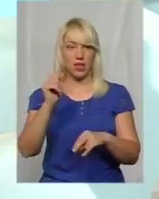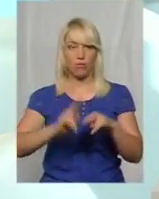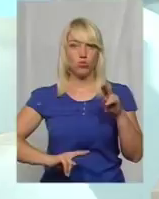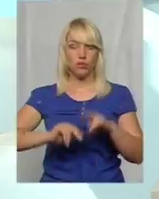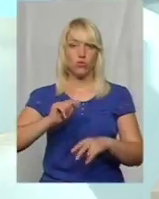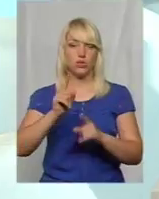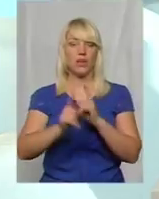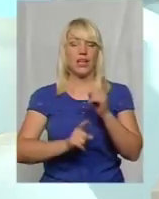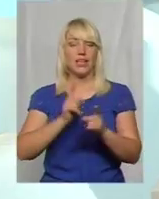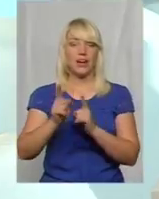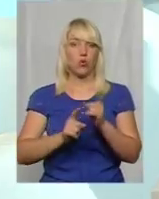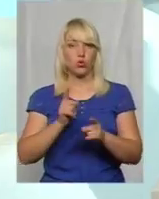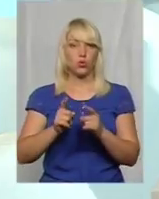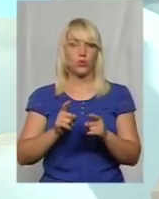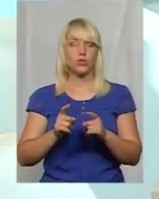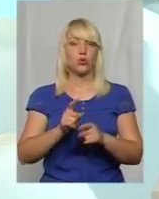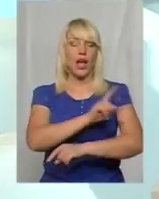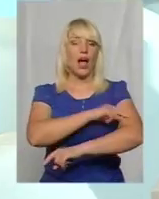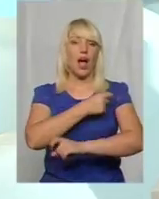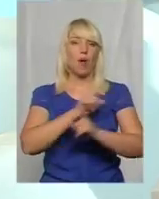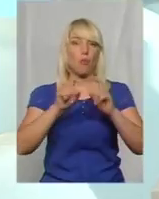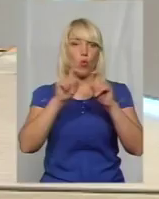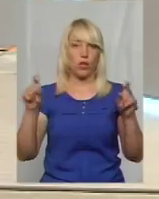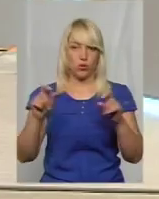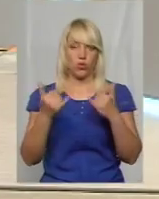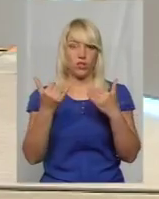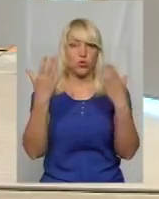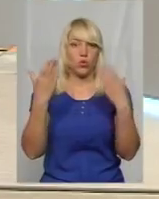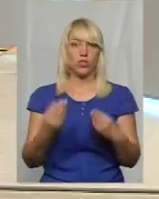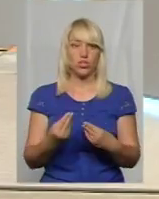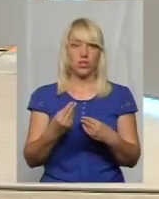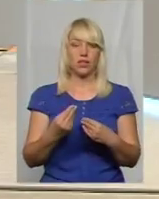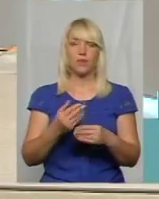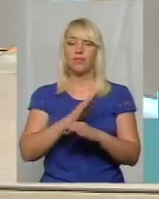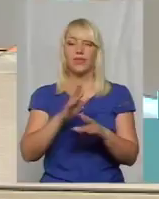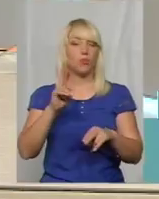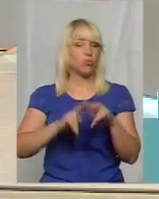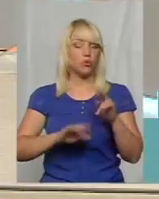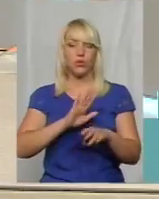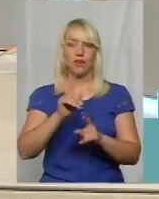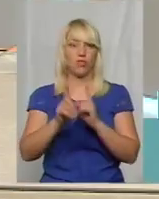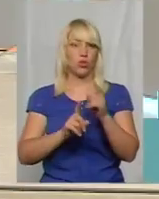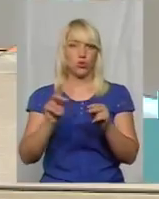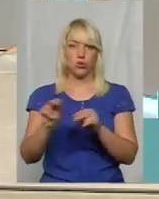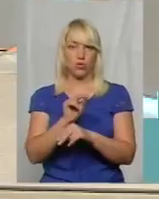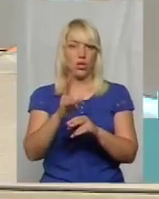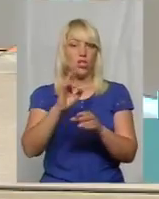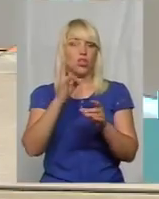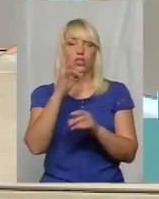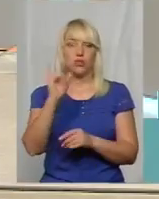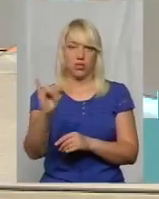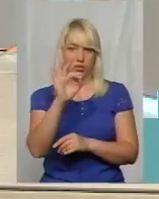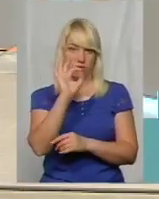і реконструкцію амбулаторій. На сьогоднішній день не побудовано, не відреконструйовано жодної.